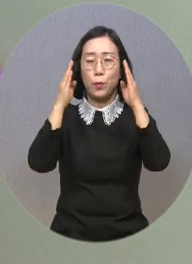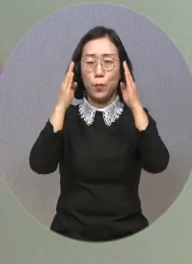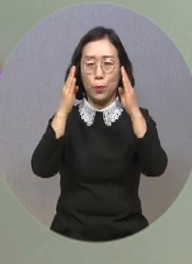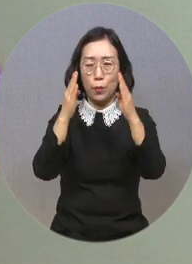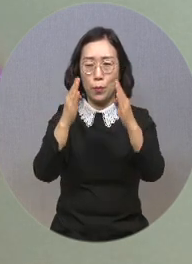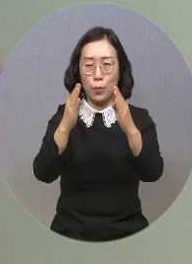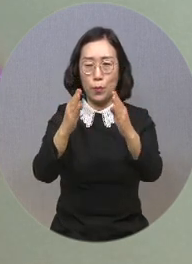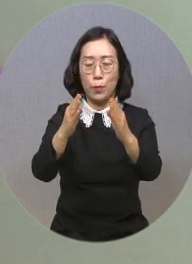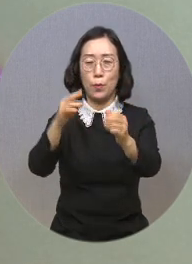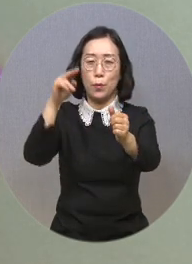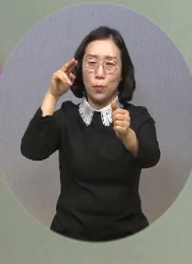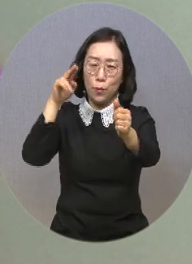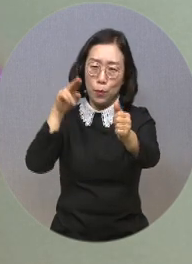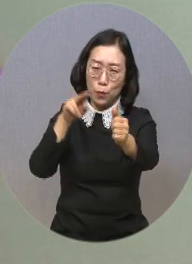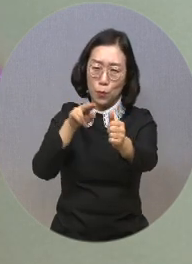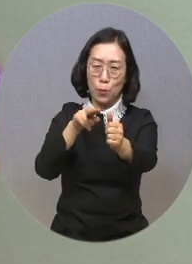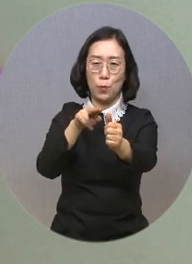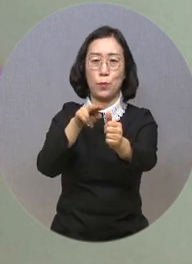테니